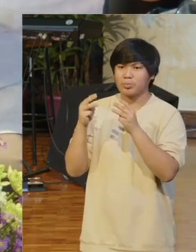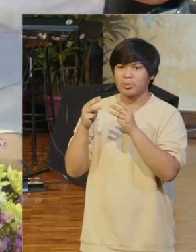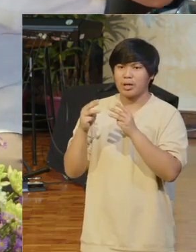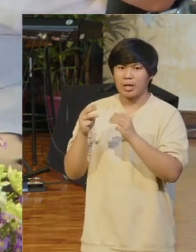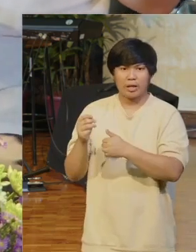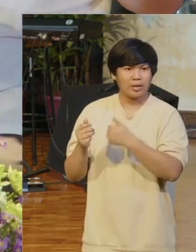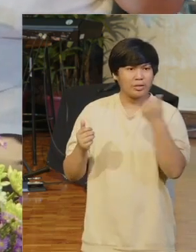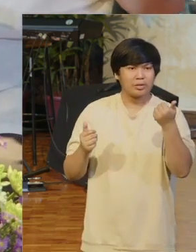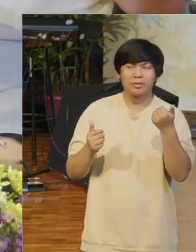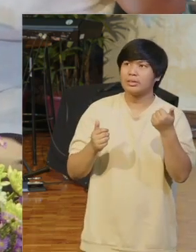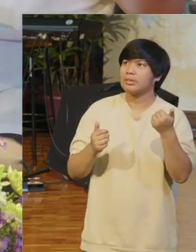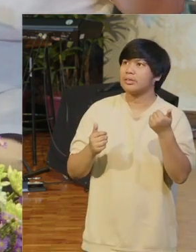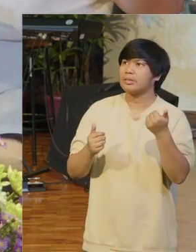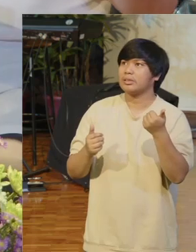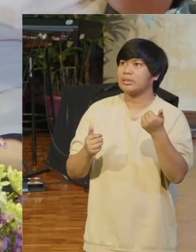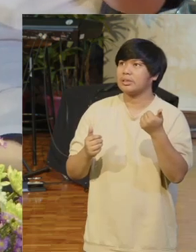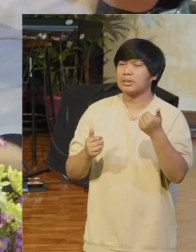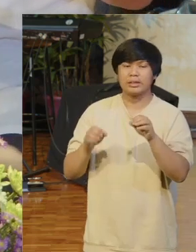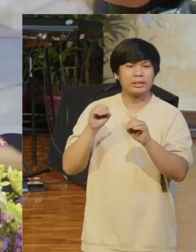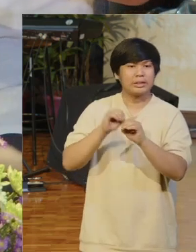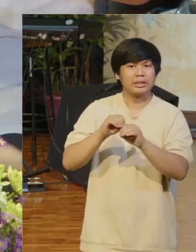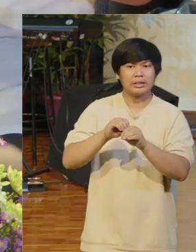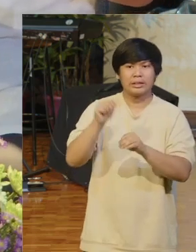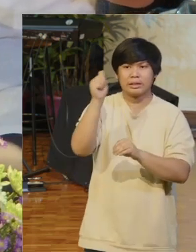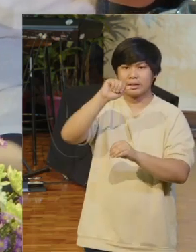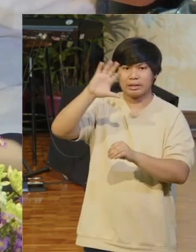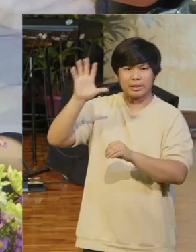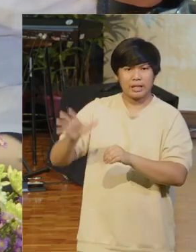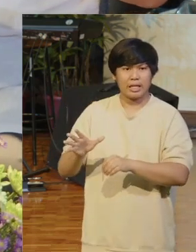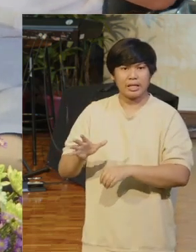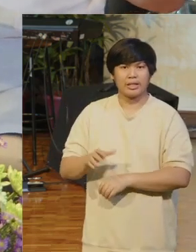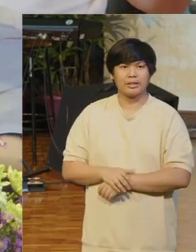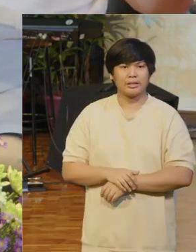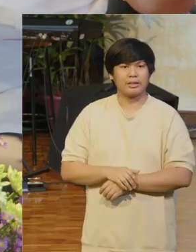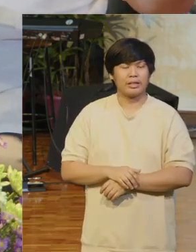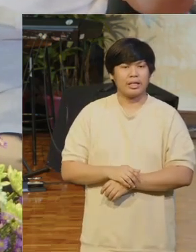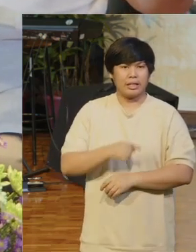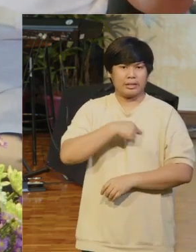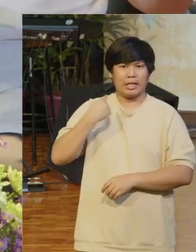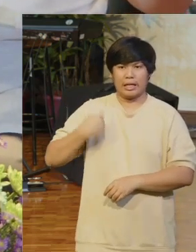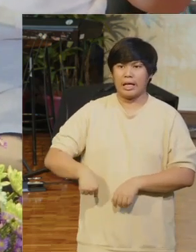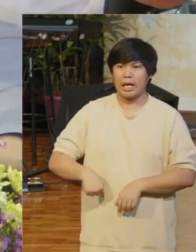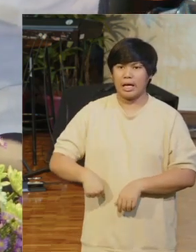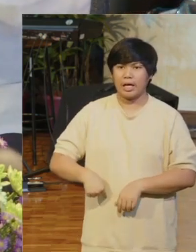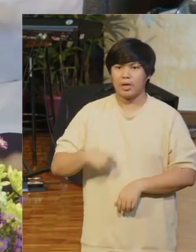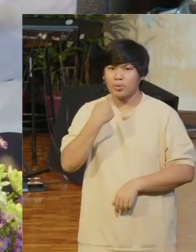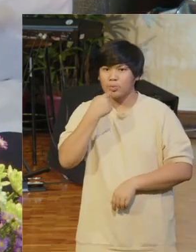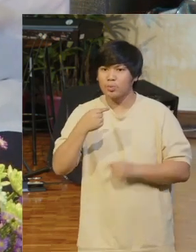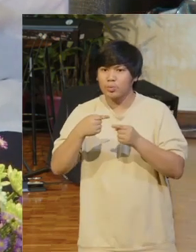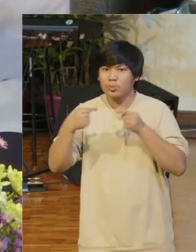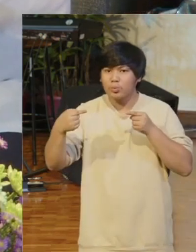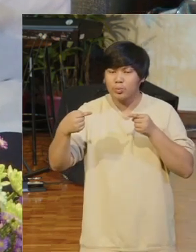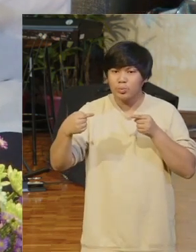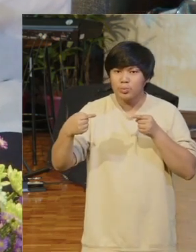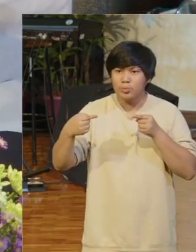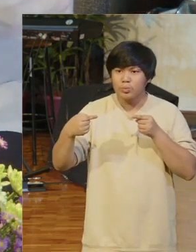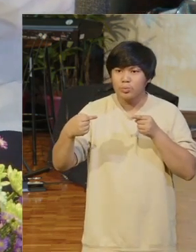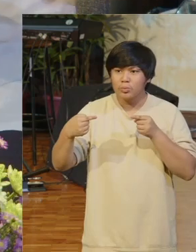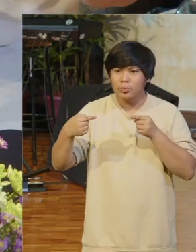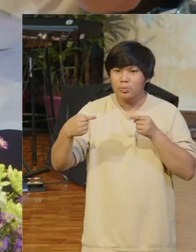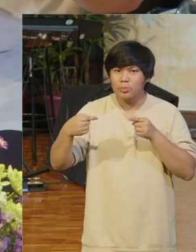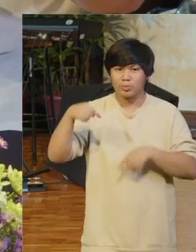namang alingas-ngas sa Asia. No? Between China at guess who?